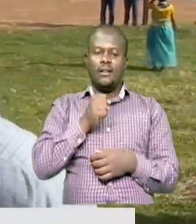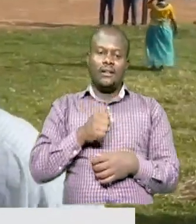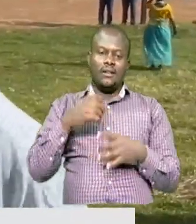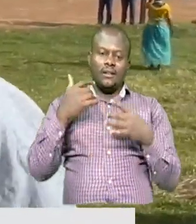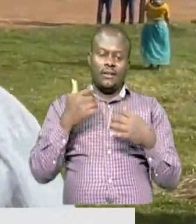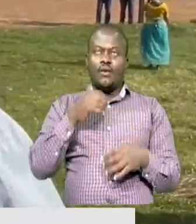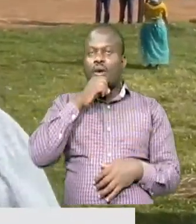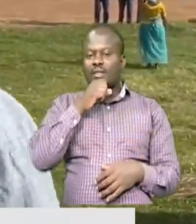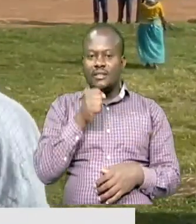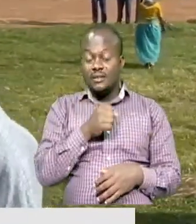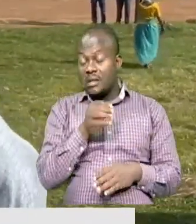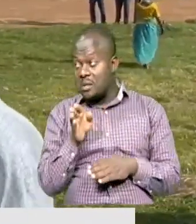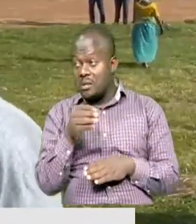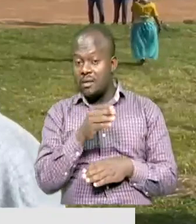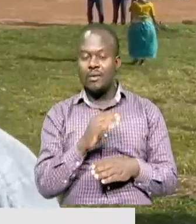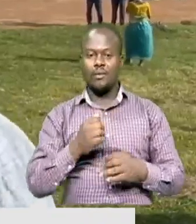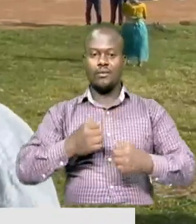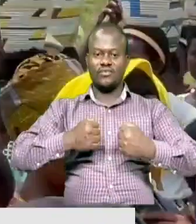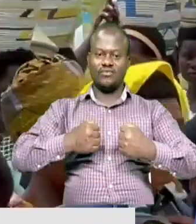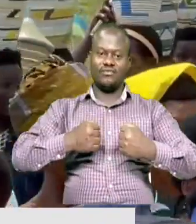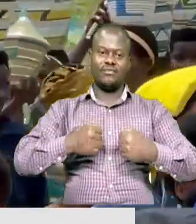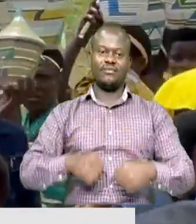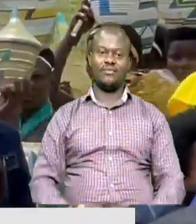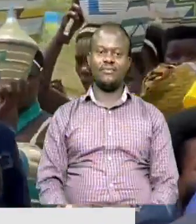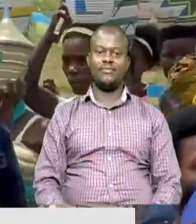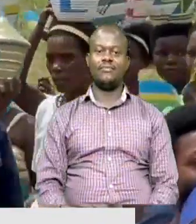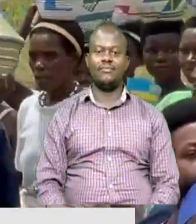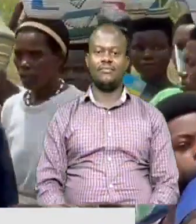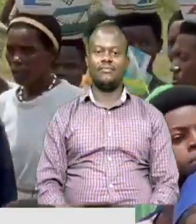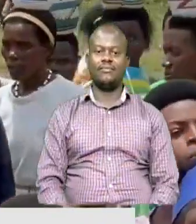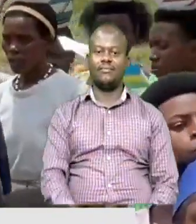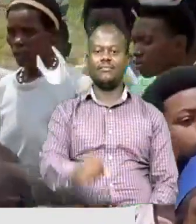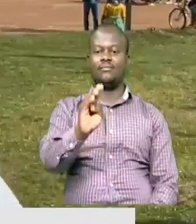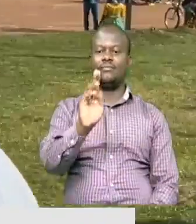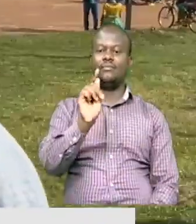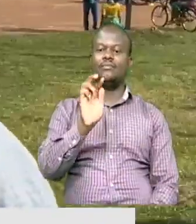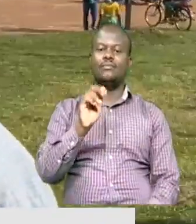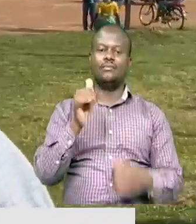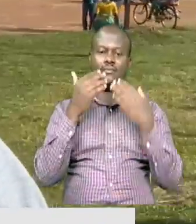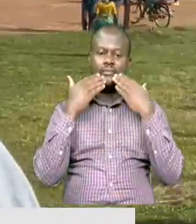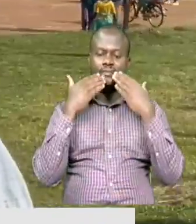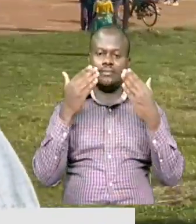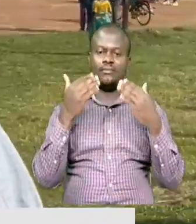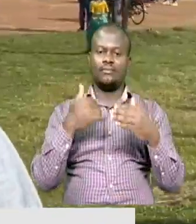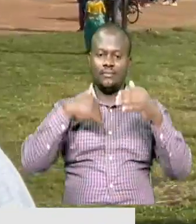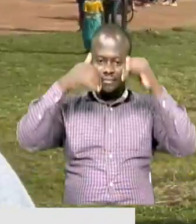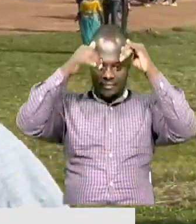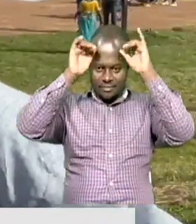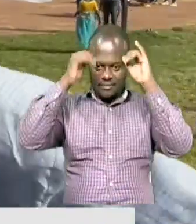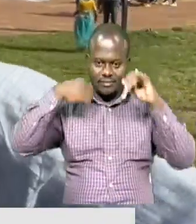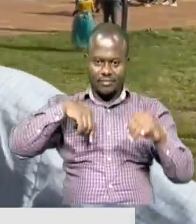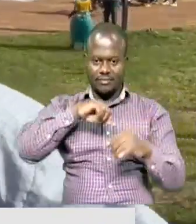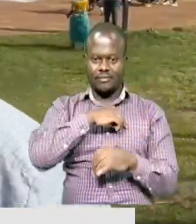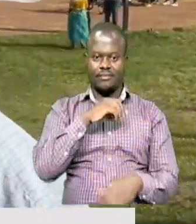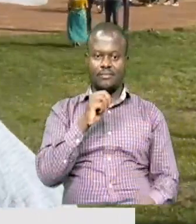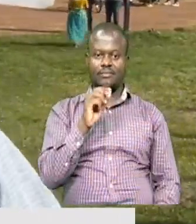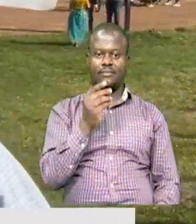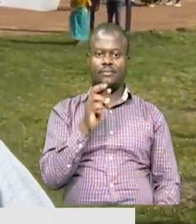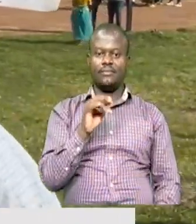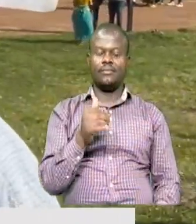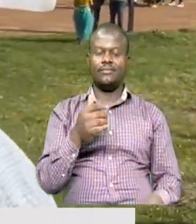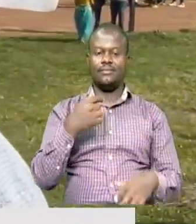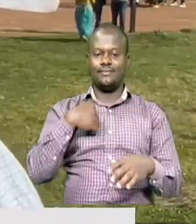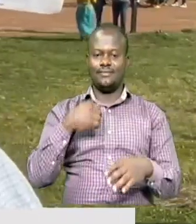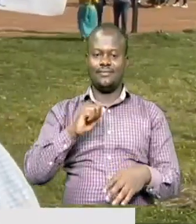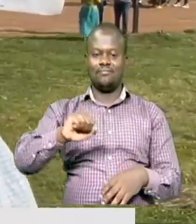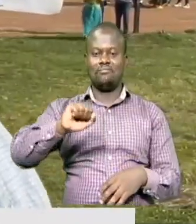wajya gaceba waracubacuba nk'umucunzi. Ibukure bati turashima. Rugira inka iwacu ubudehe bwacu, ni umudehe uduha umudiho,